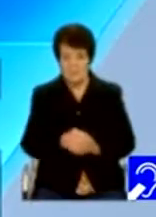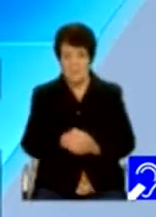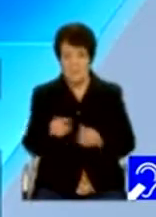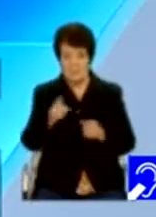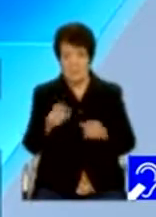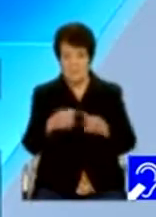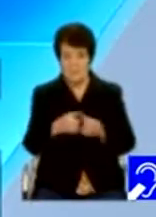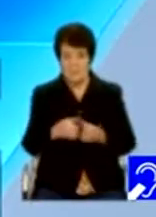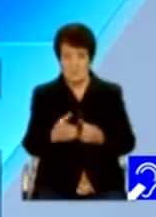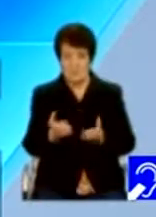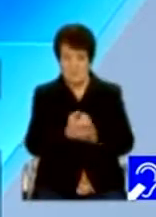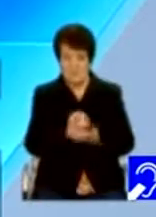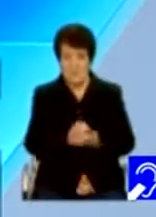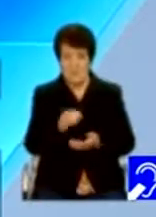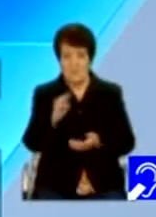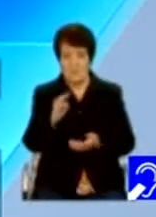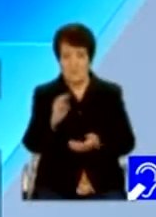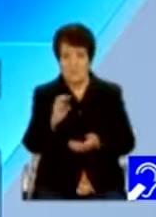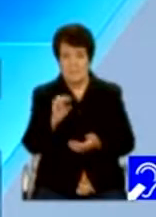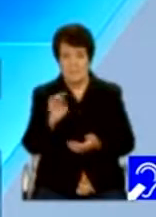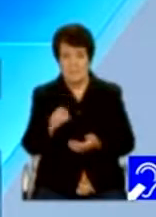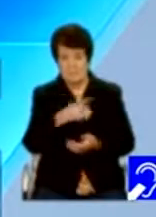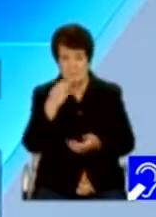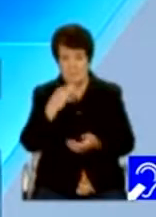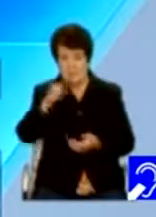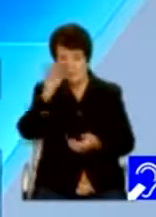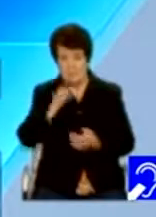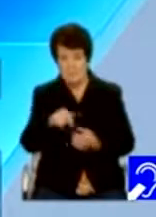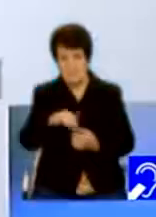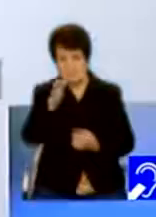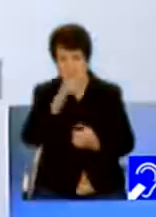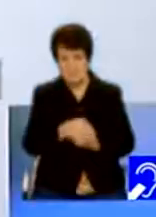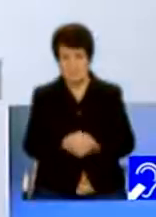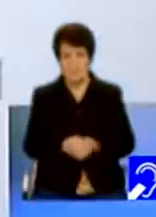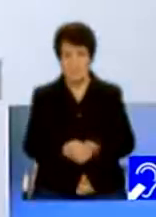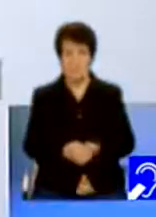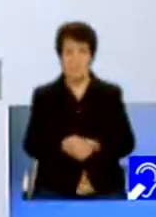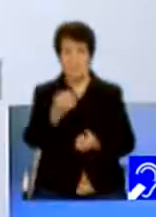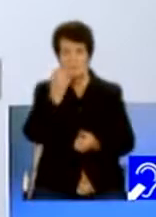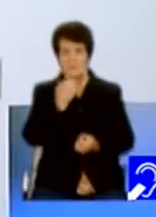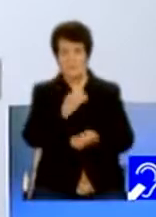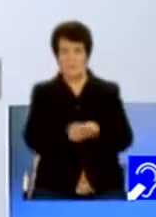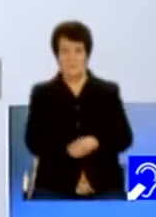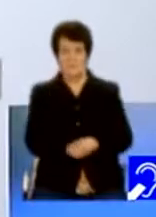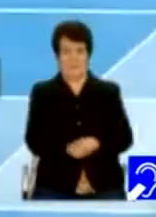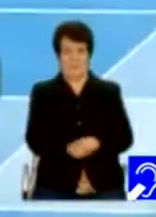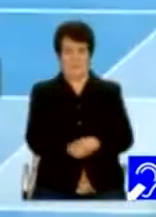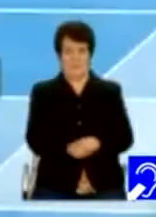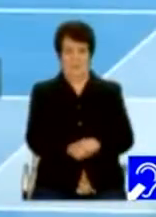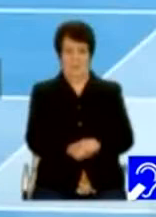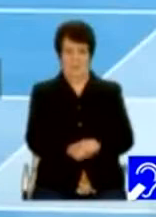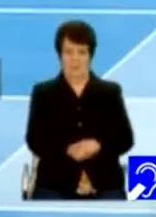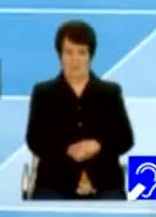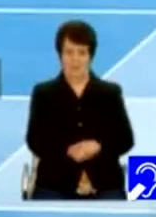această companie a câștigat tenderul. Mulțumesc. Și multe, multe alte instituții de stat de aici. Mulțumesc. Din Chișinău. Nu mai avem timp. Mulțumesc. Care era întrebarea dumneavoastră?